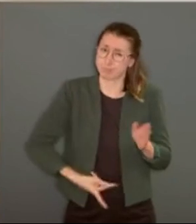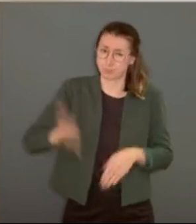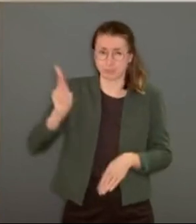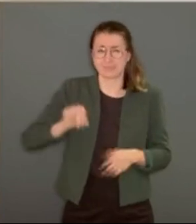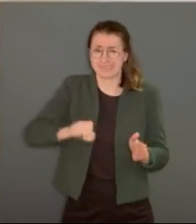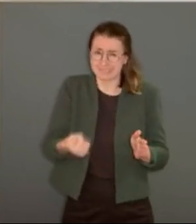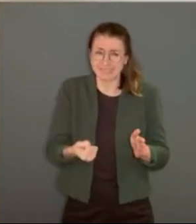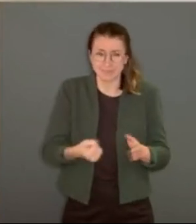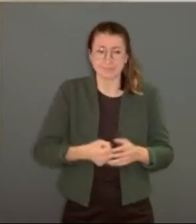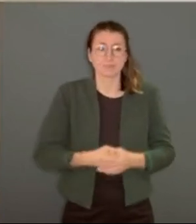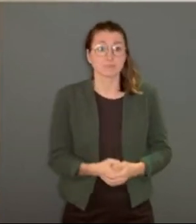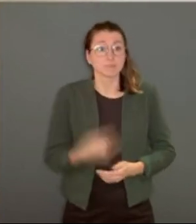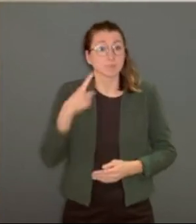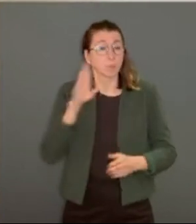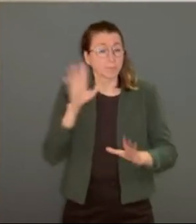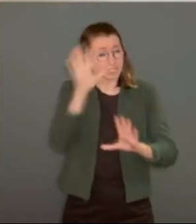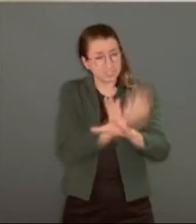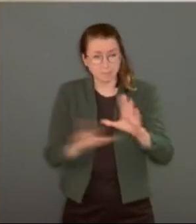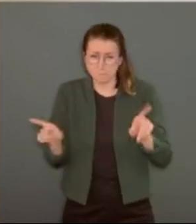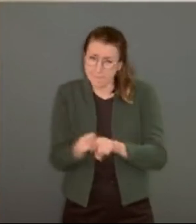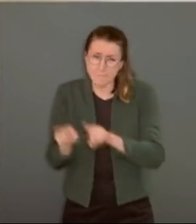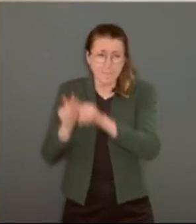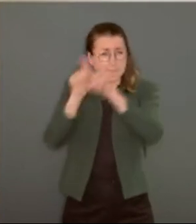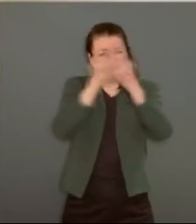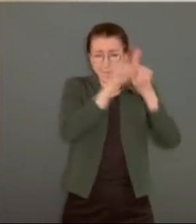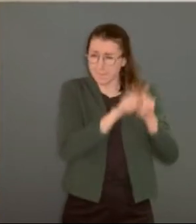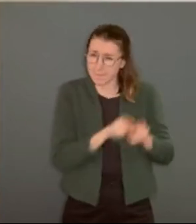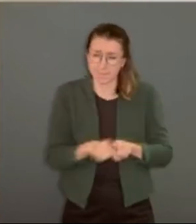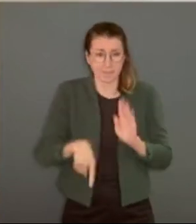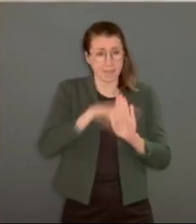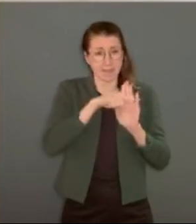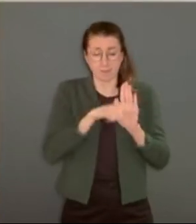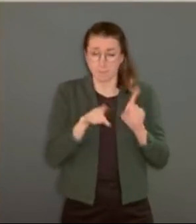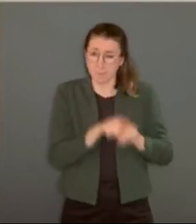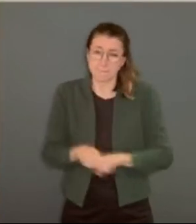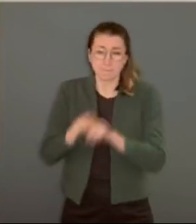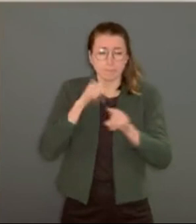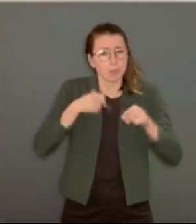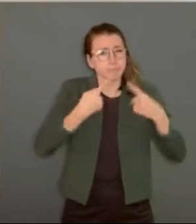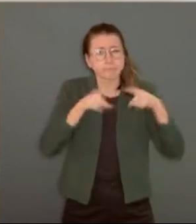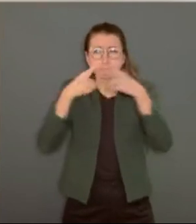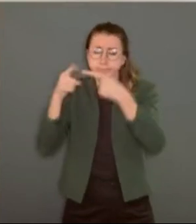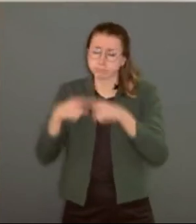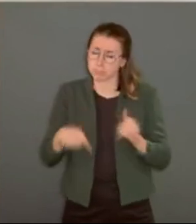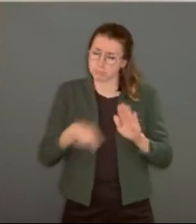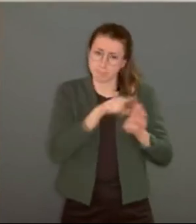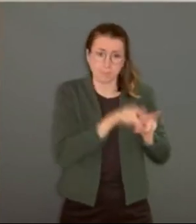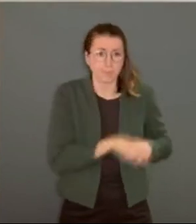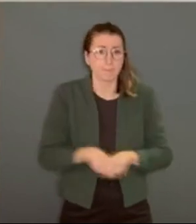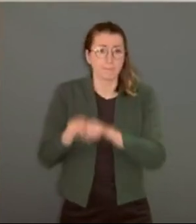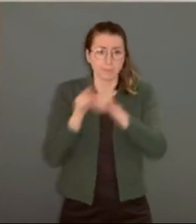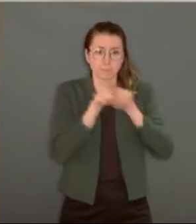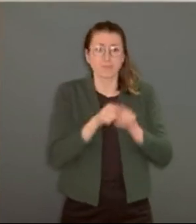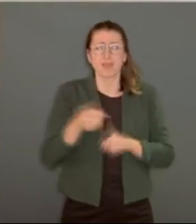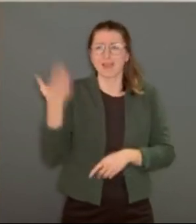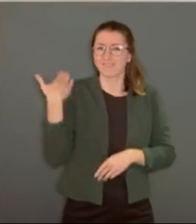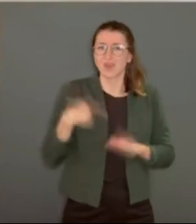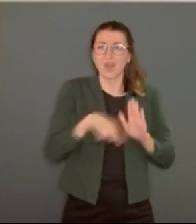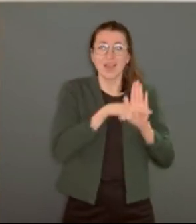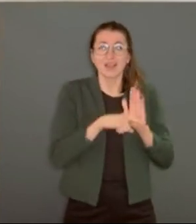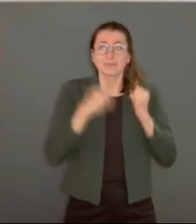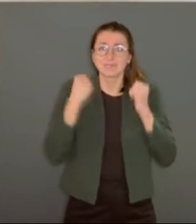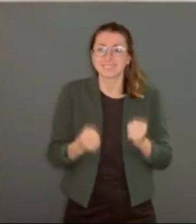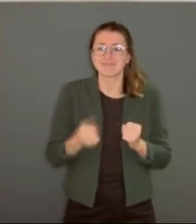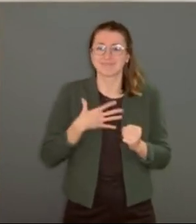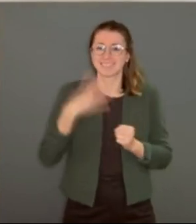sur l'entièreté du territoire de notre pays. La règle de 4 qui s'appliquait chez nous à la